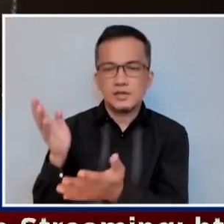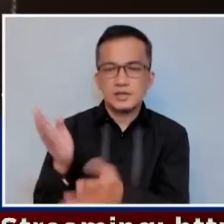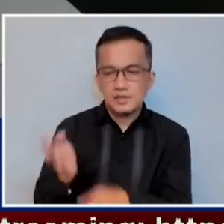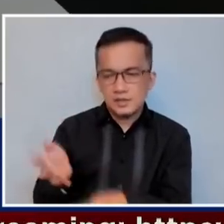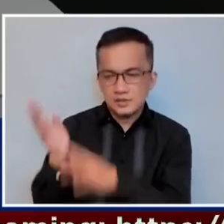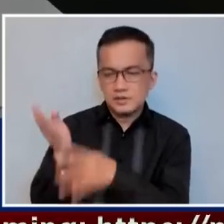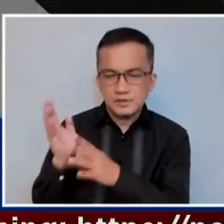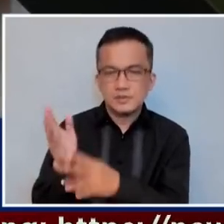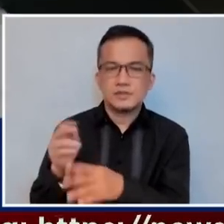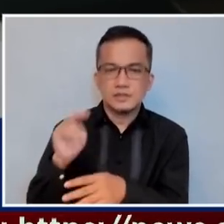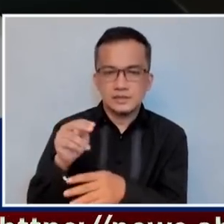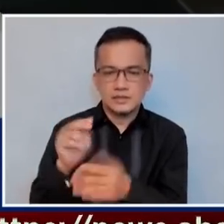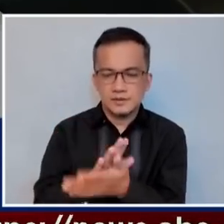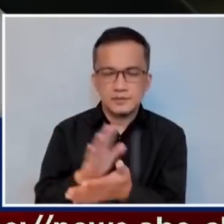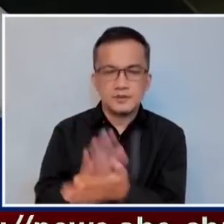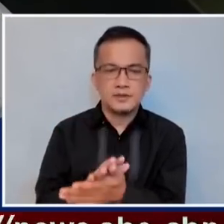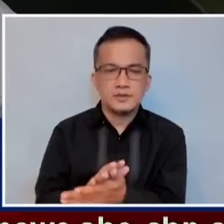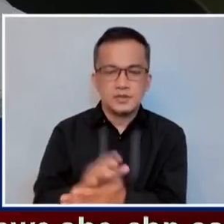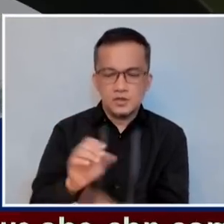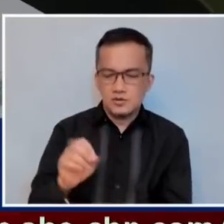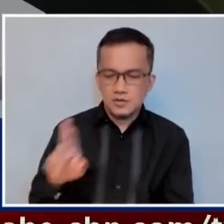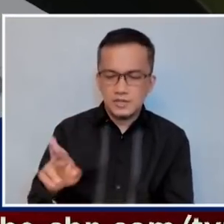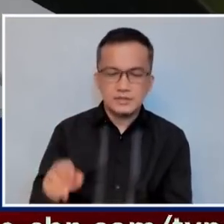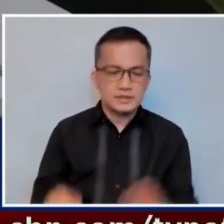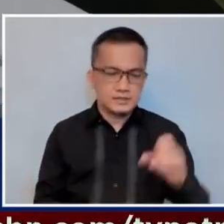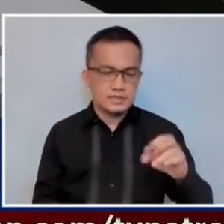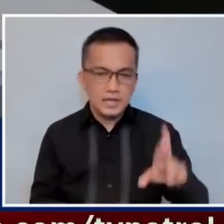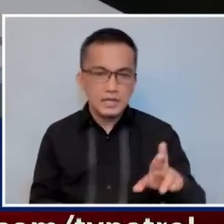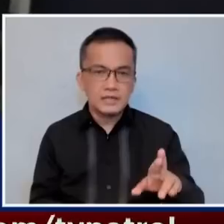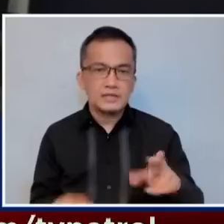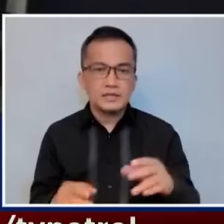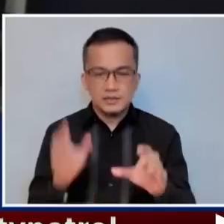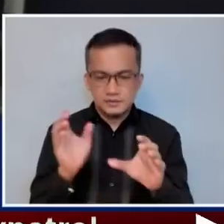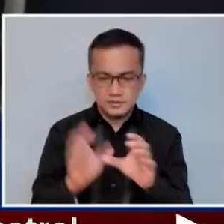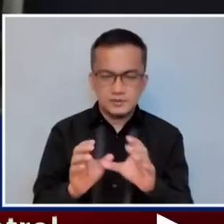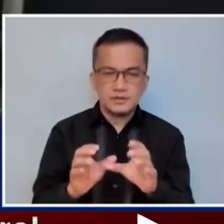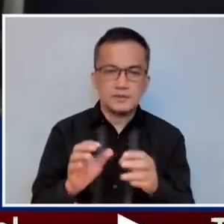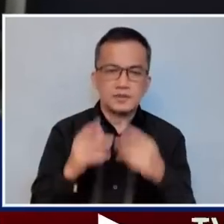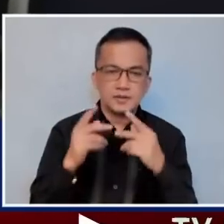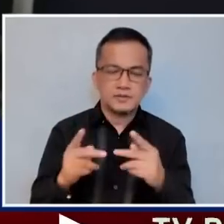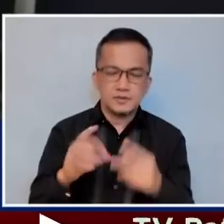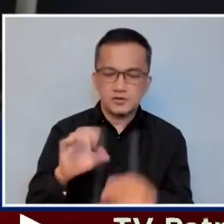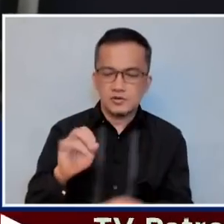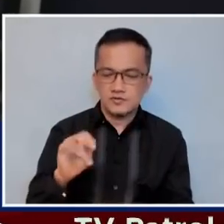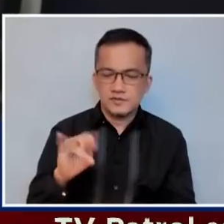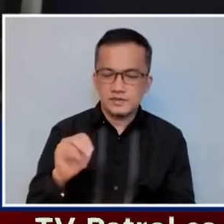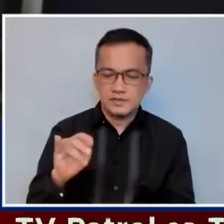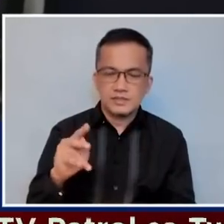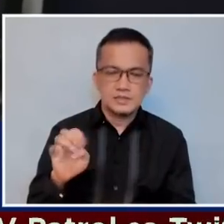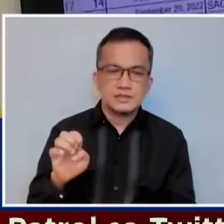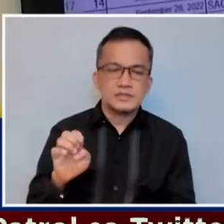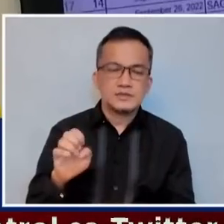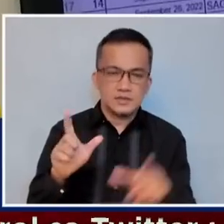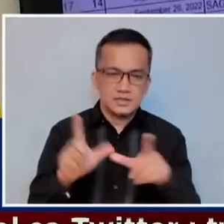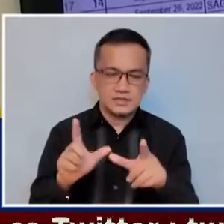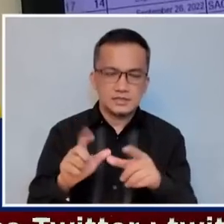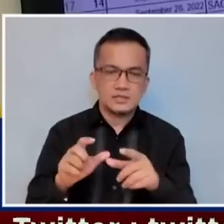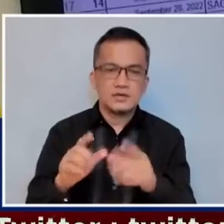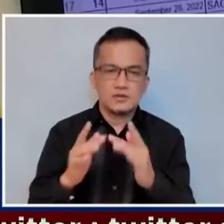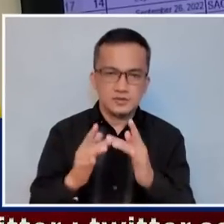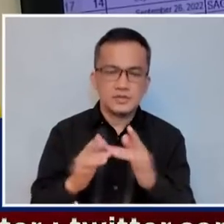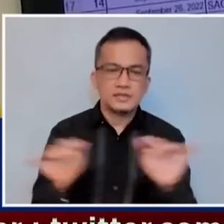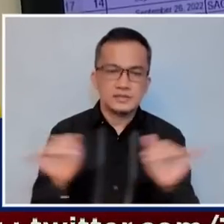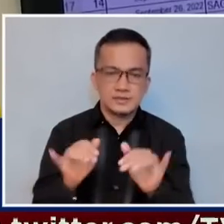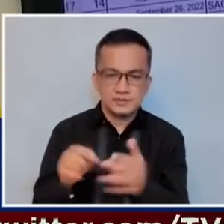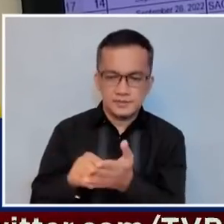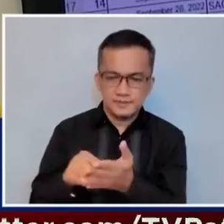kailangang papel tulad ng ORCR ng unit at Certificate of Public Convenience o pangkisa at online na rin ang